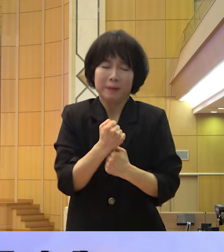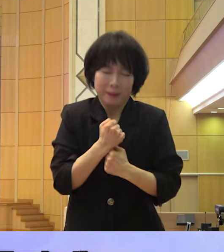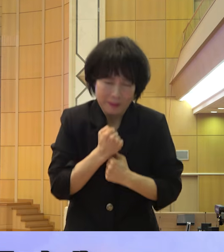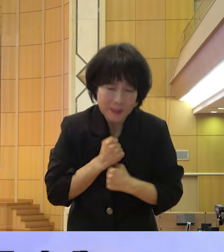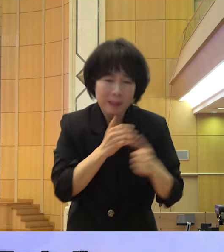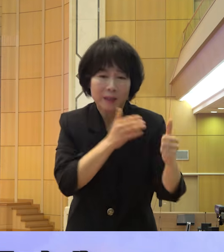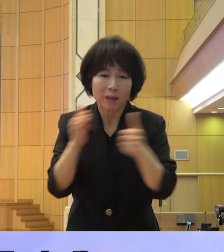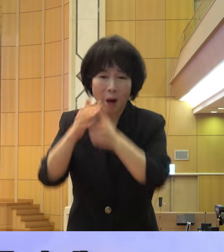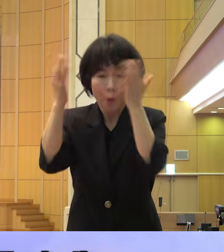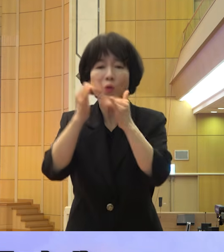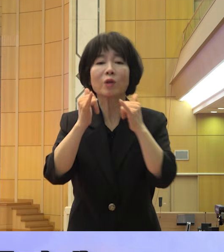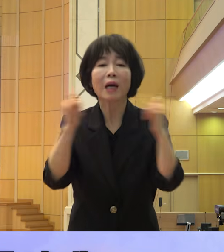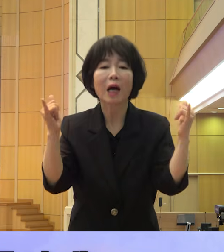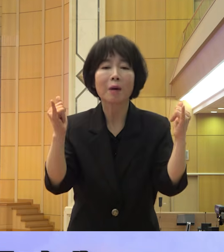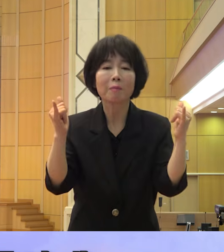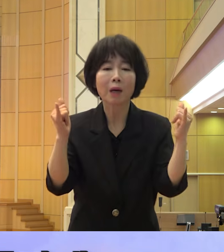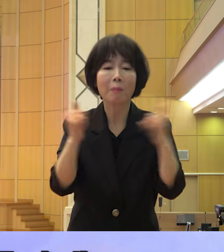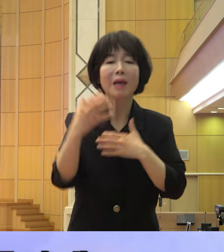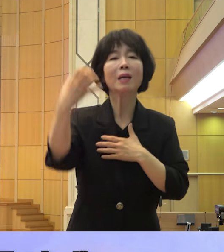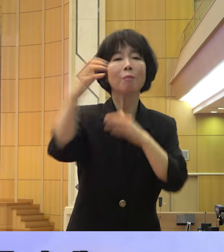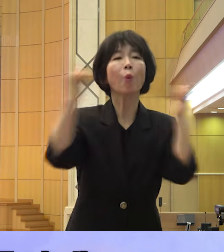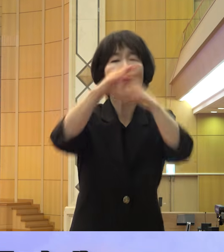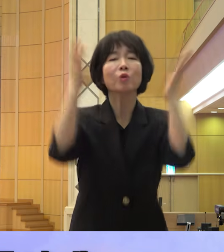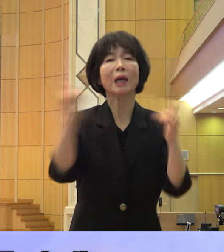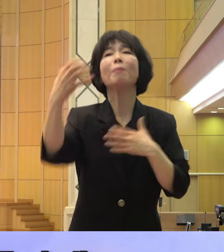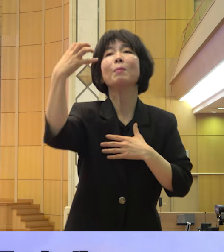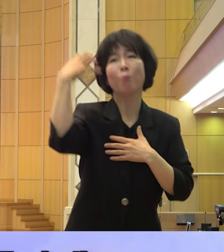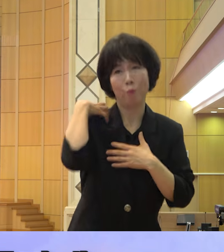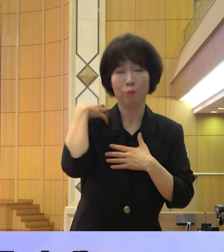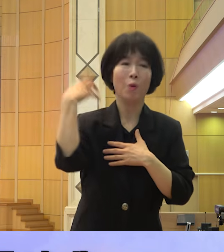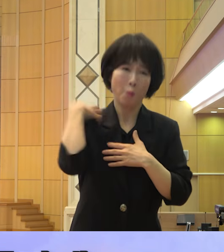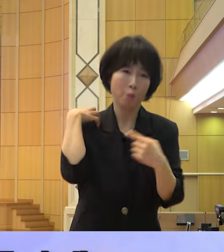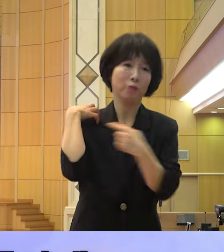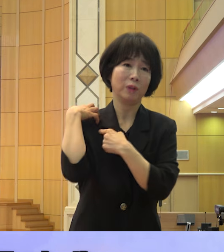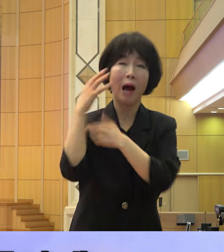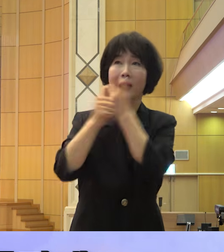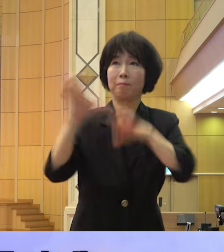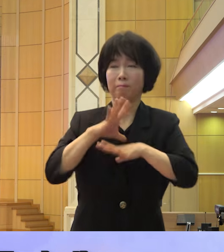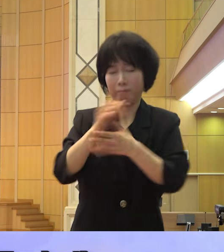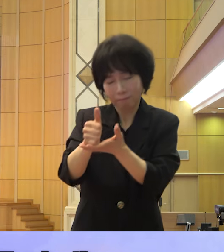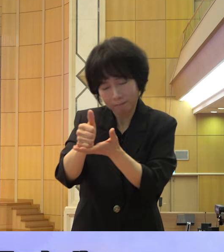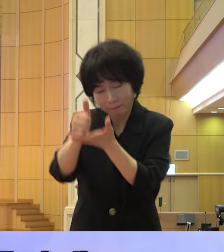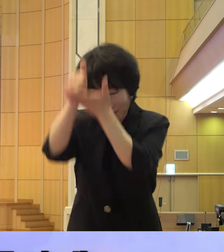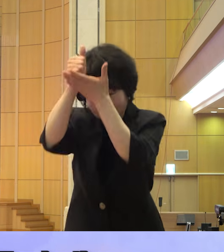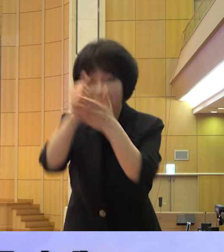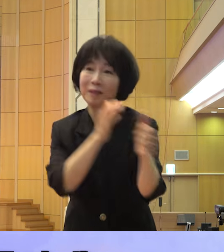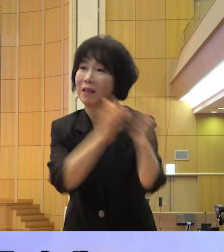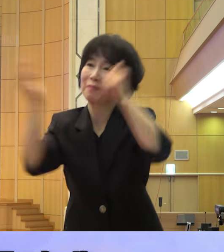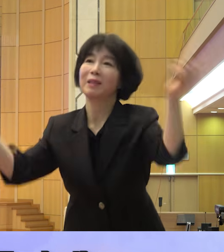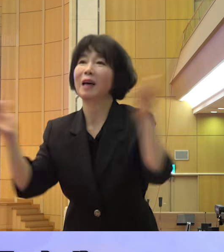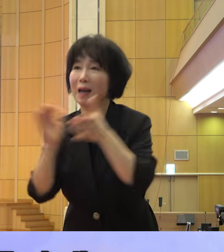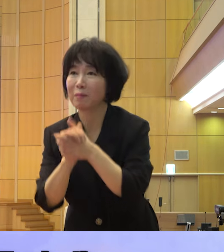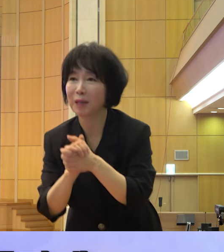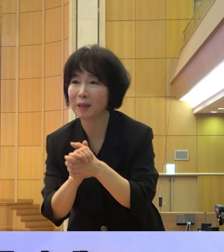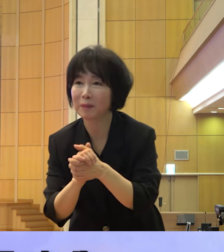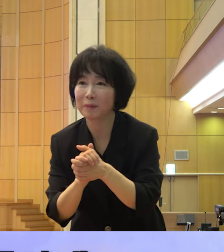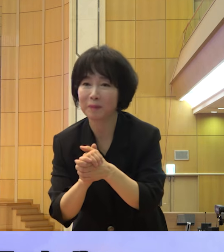모든 사람들에게 본분이라서, 모든 사람의 본분이다. 사람의 본분이